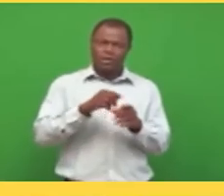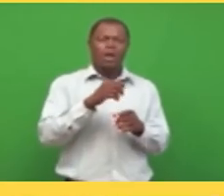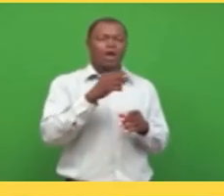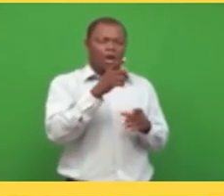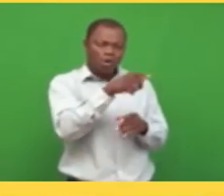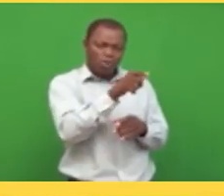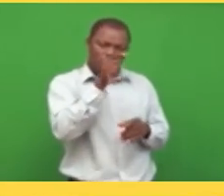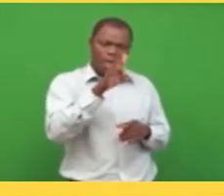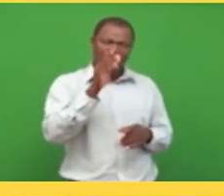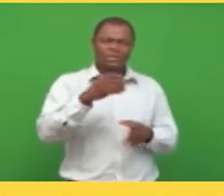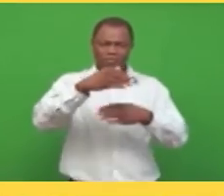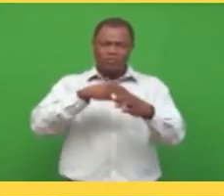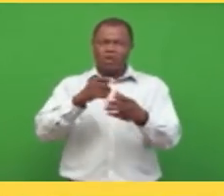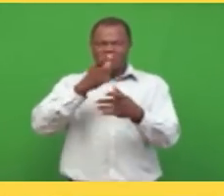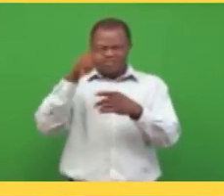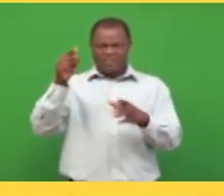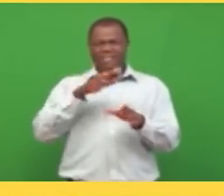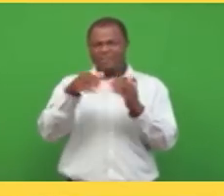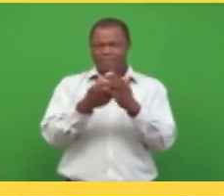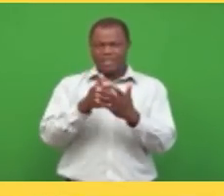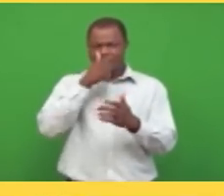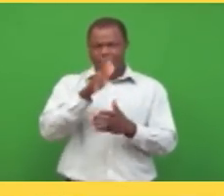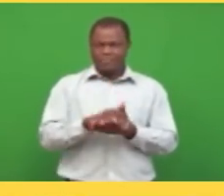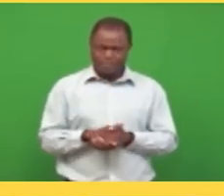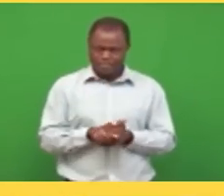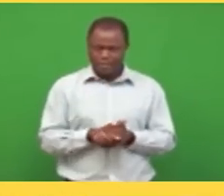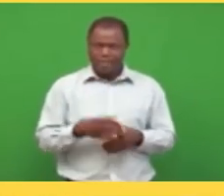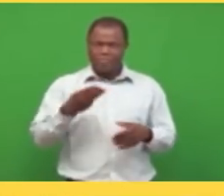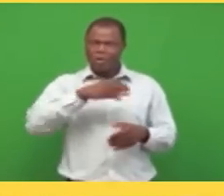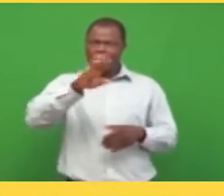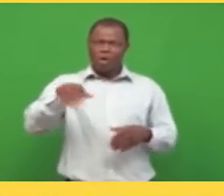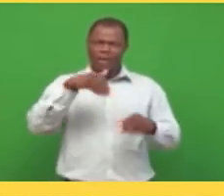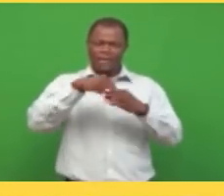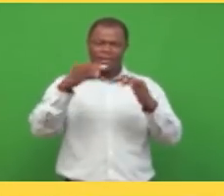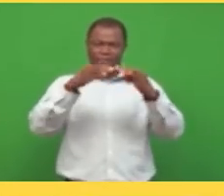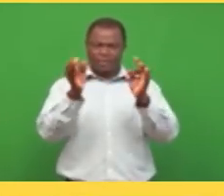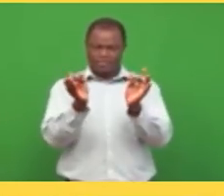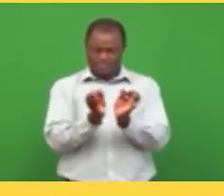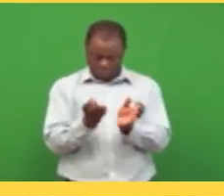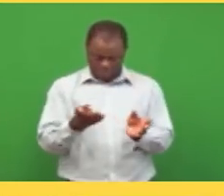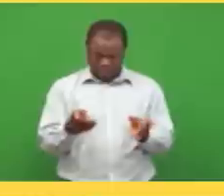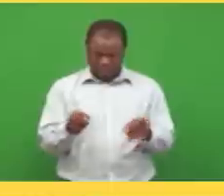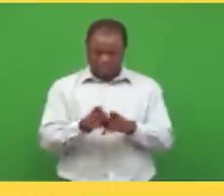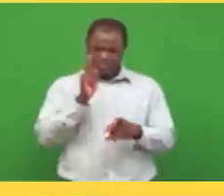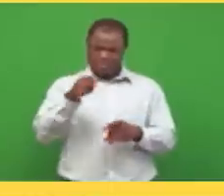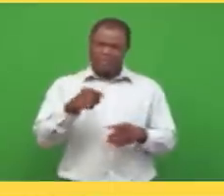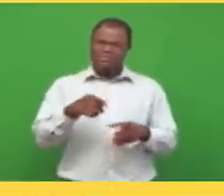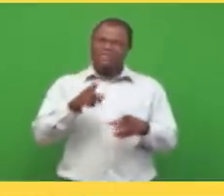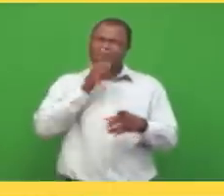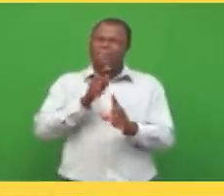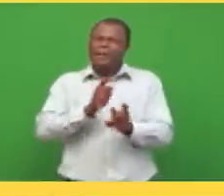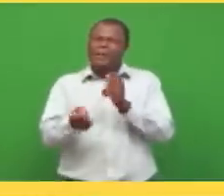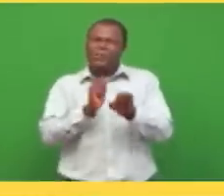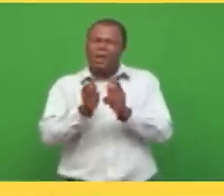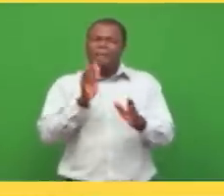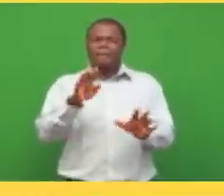kune vamwe vakangogarira kutsvaga nhongwa mumusha imombo kana vamwe vatiri kutandadzana pano hanzi nhongwa ngatiisei